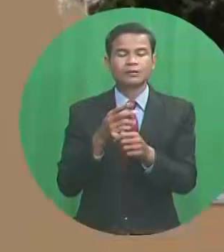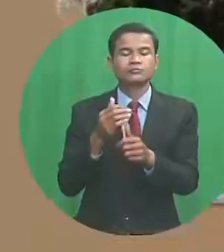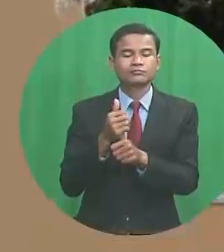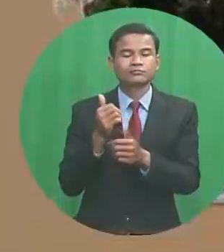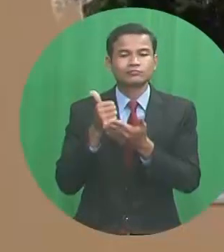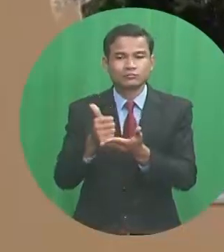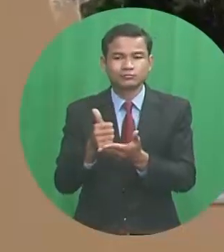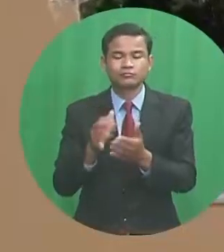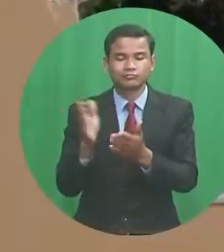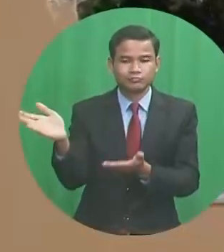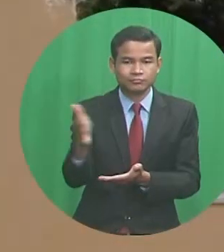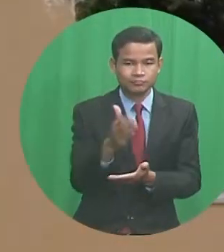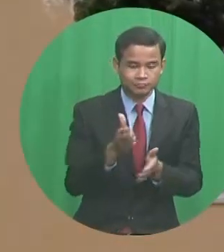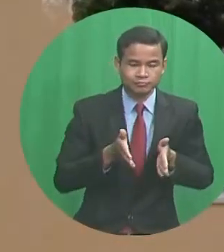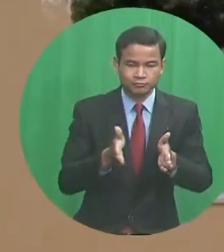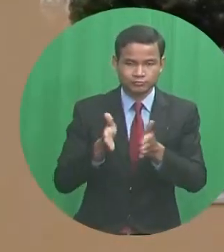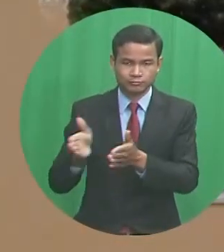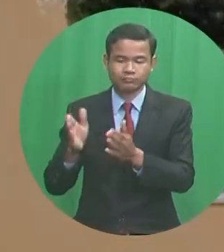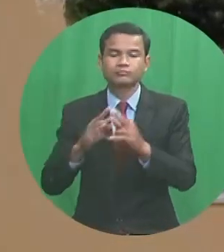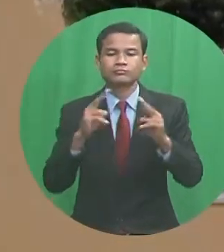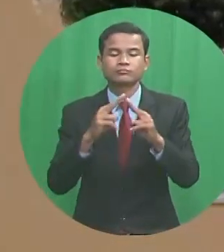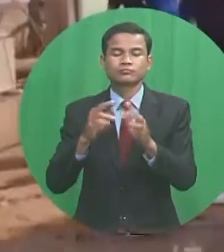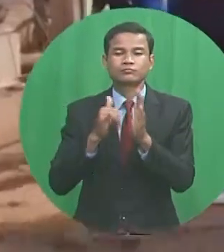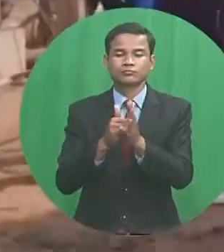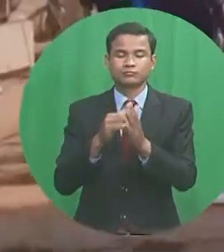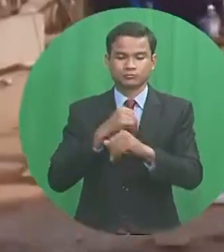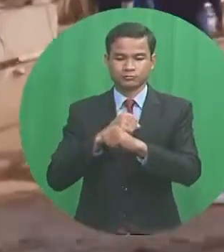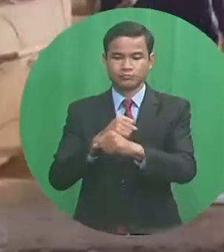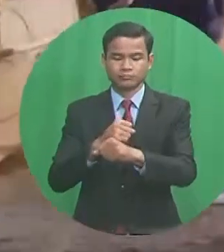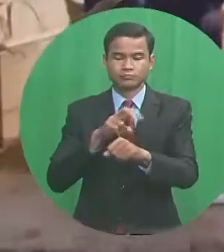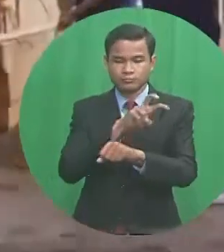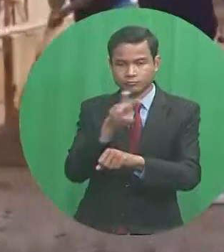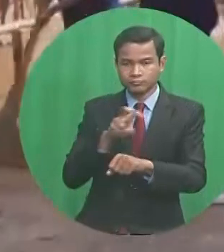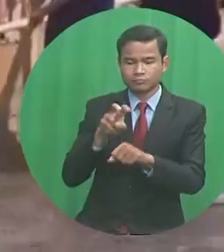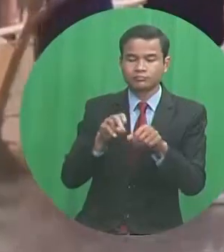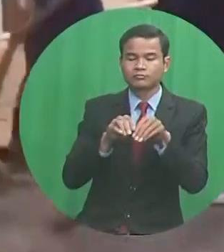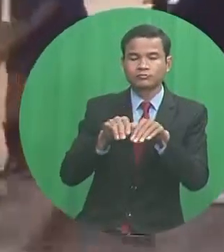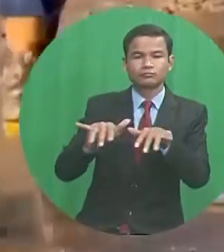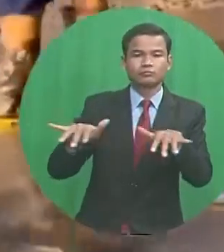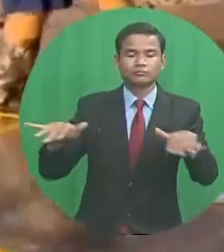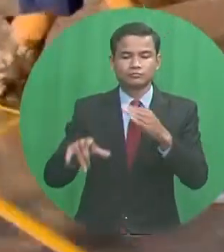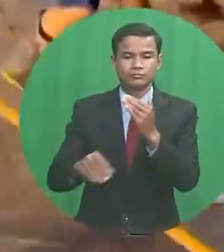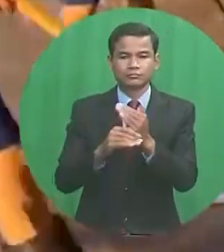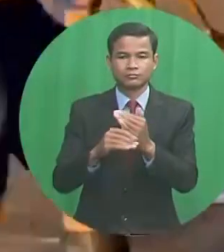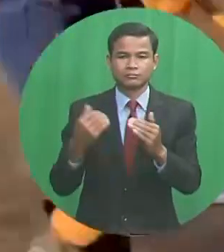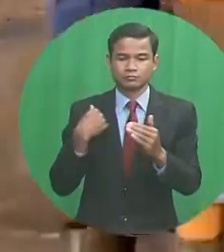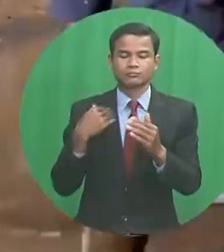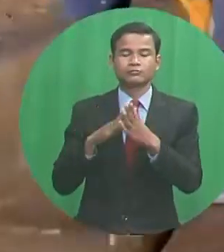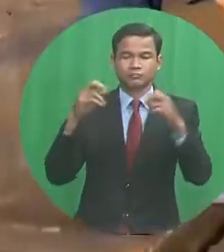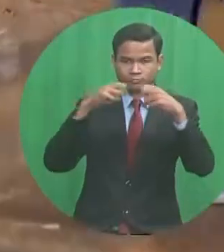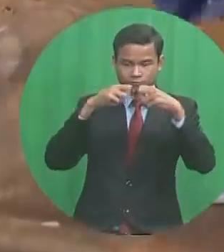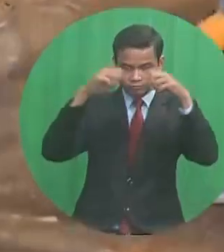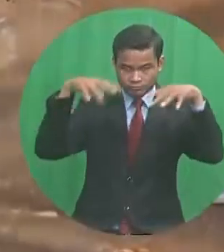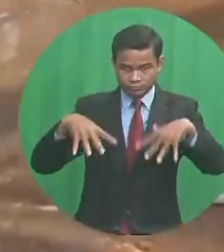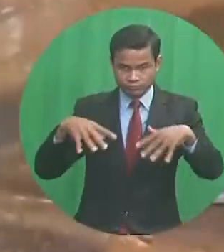វរក្សាអនាម័យនៅក្នុងទីក្រុងដដែលដើម្បីការពារនិងគ្រប់គ្រងការរីករាលដាលបន្ថែមនិងការគ្រប់គ្រងអគិសនី